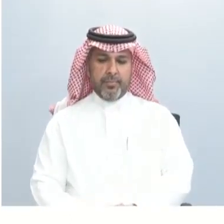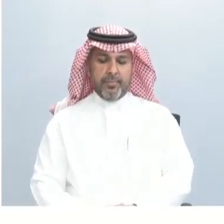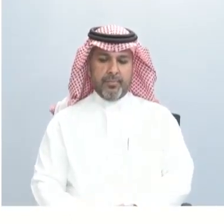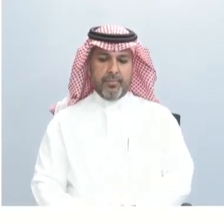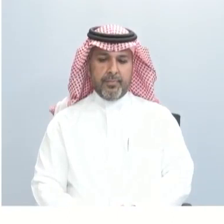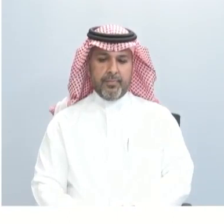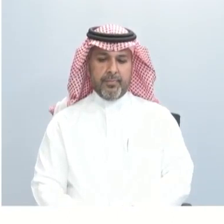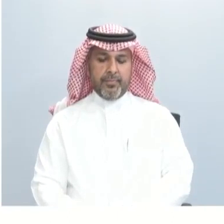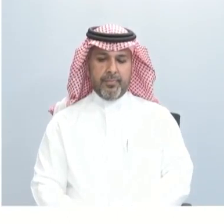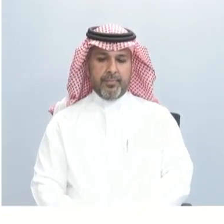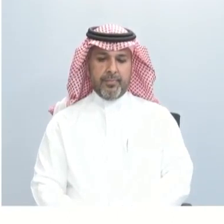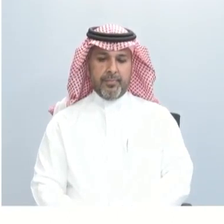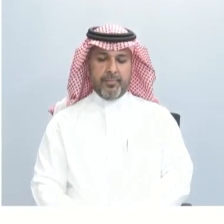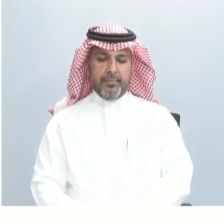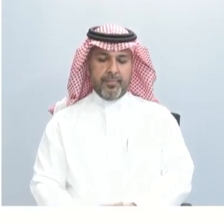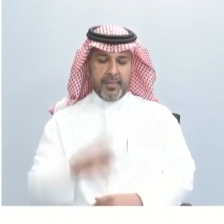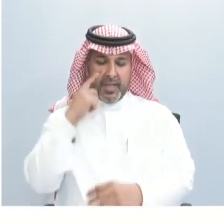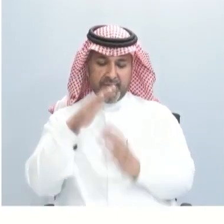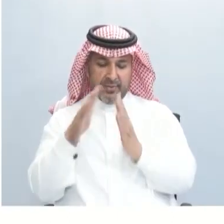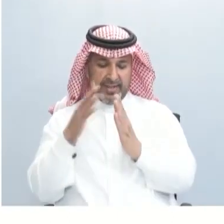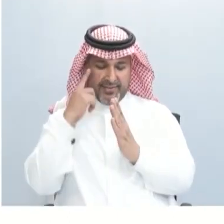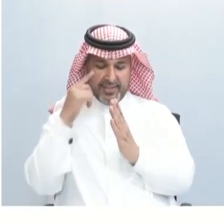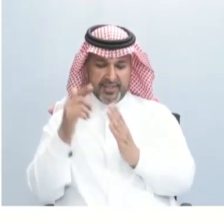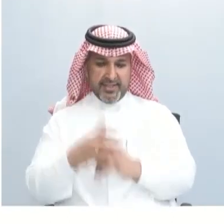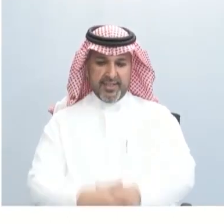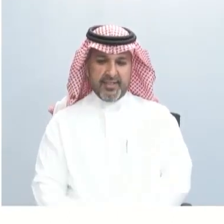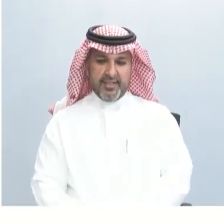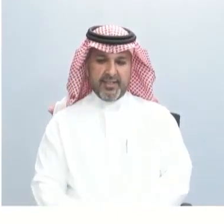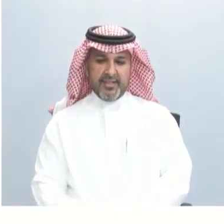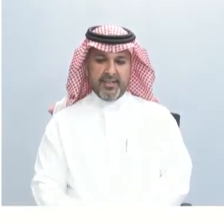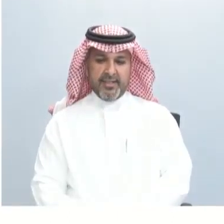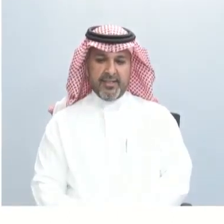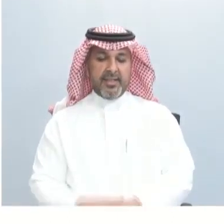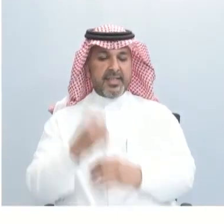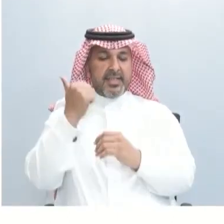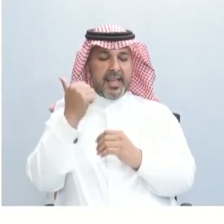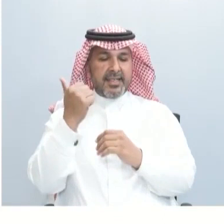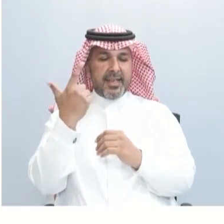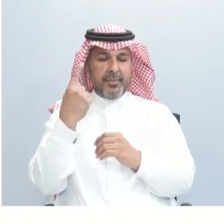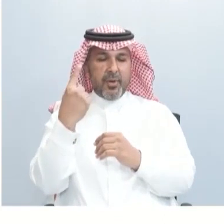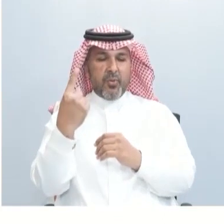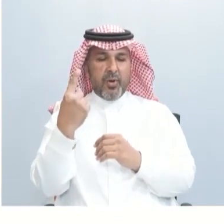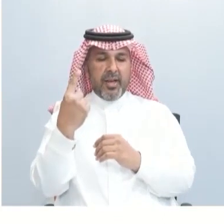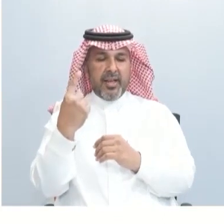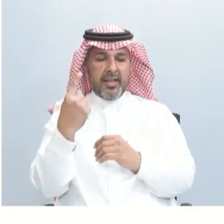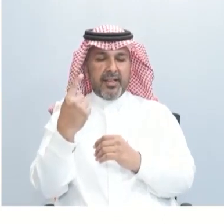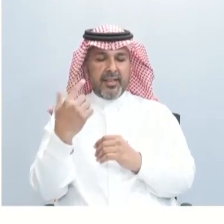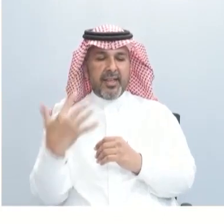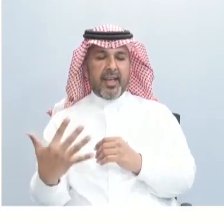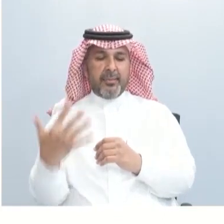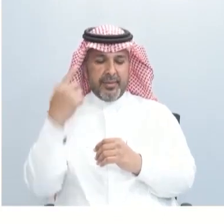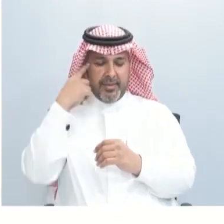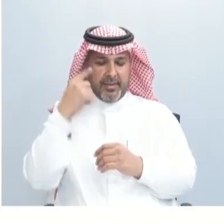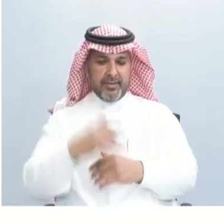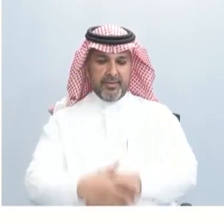العنصر الخامس اربع جوائز العنصر السادس خمس جوائز